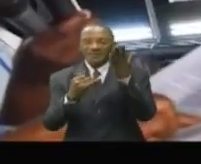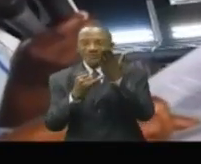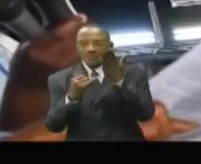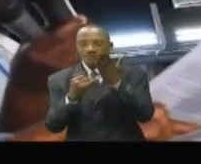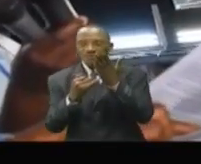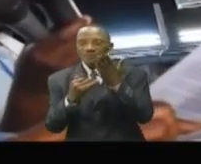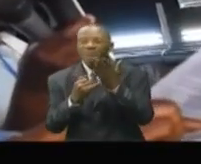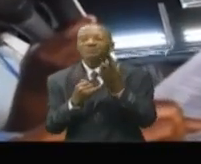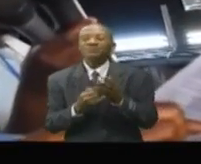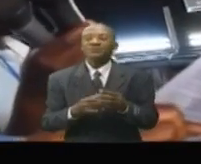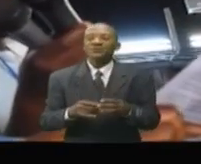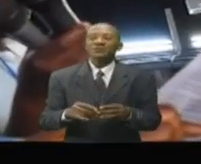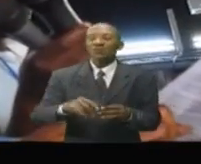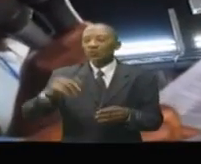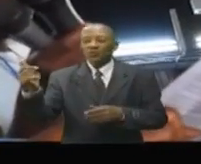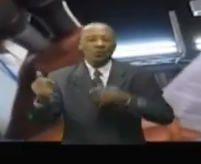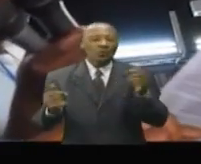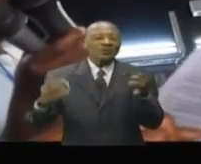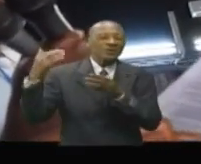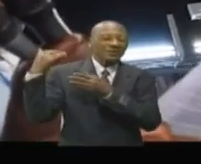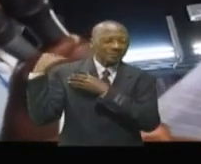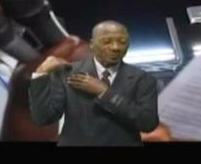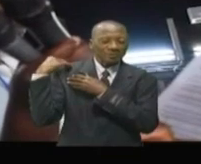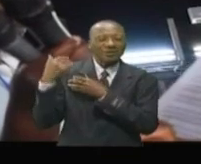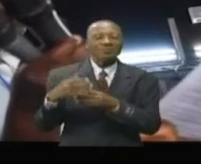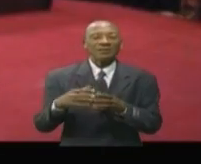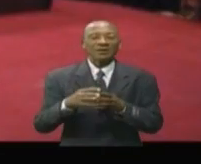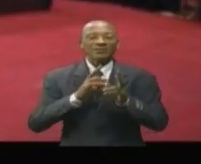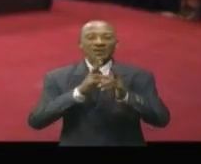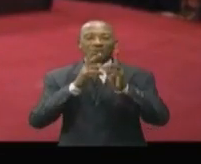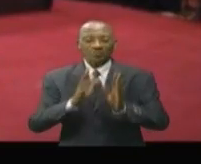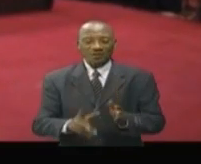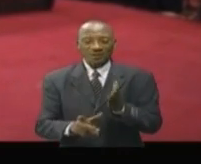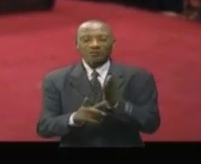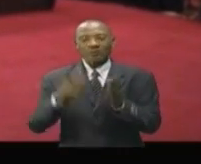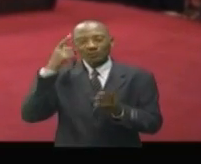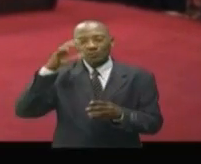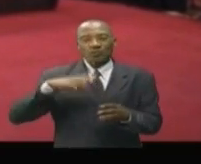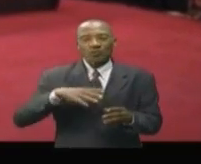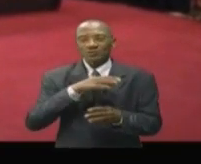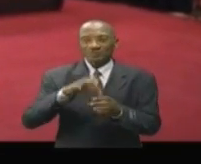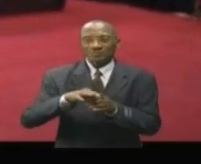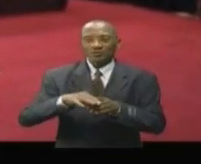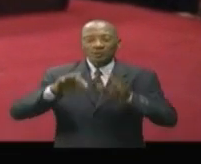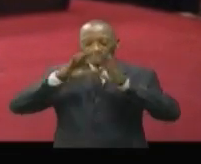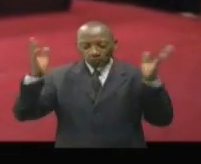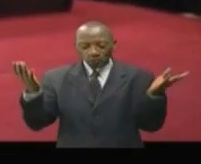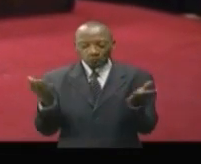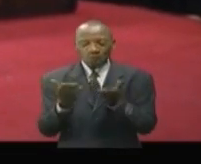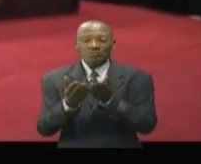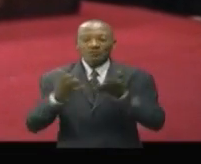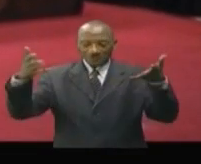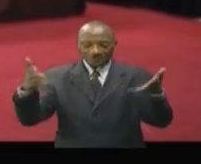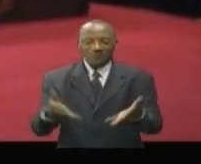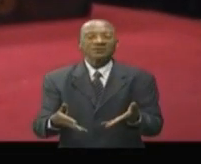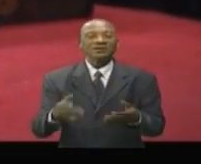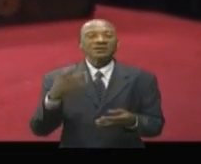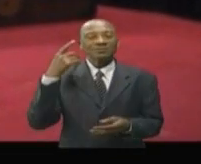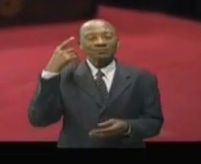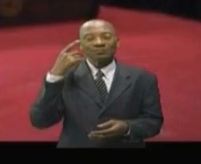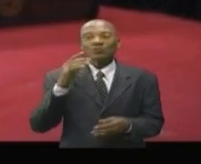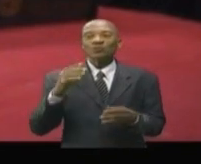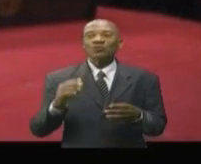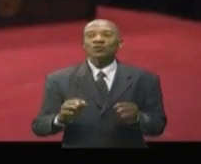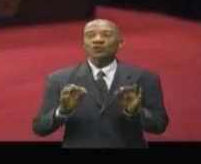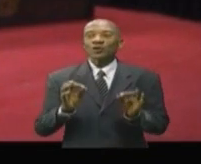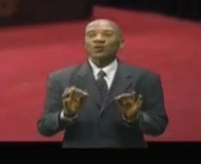institutions nationales de la République, dont le rapporteur adjoint de la CENI, Baumawa, ont répondu présents pour dire qu'elles se sentent